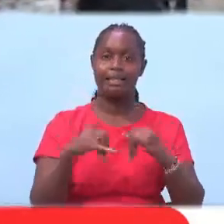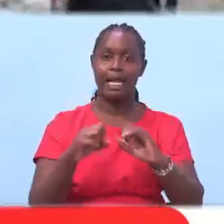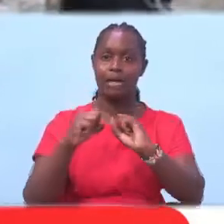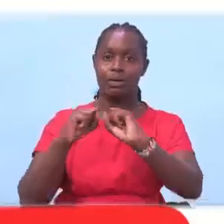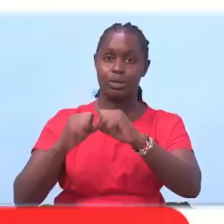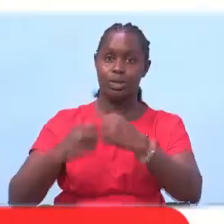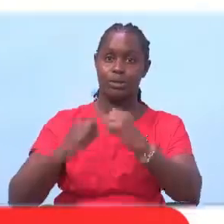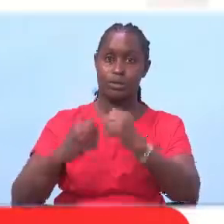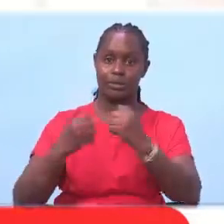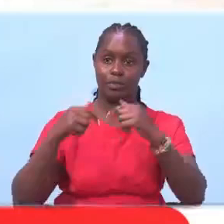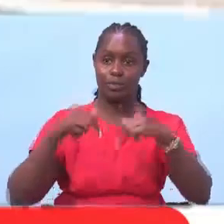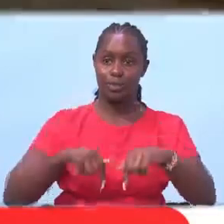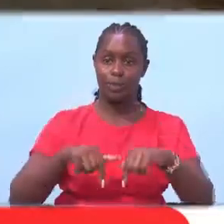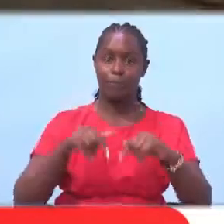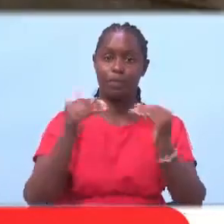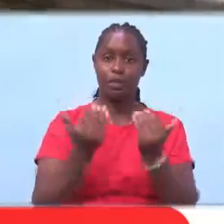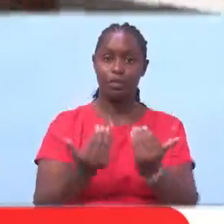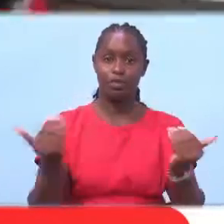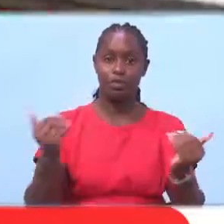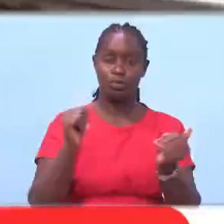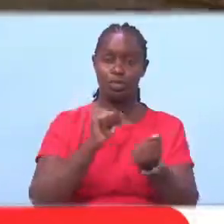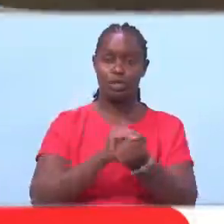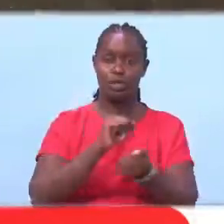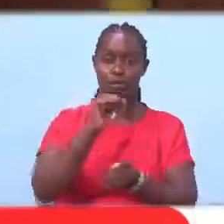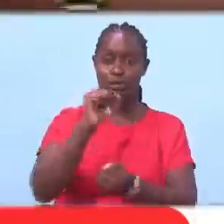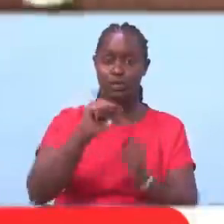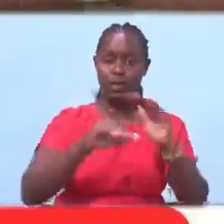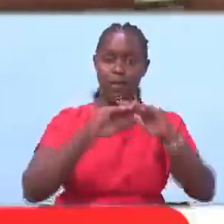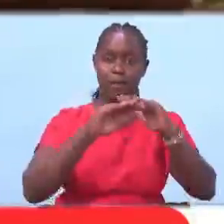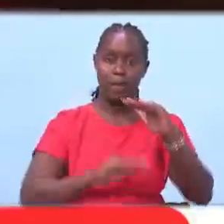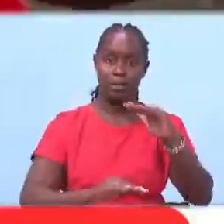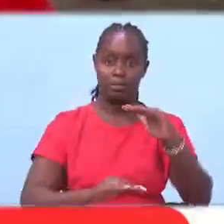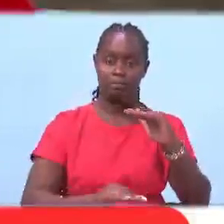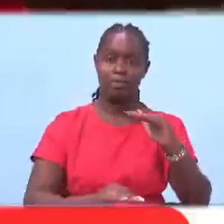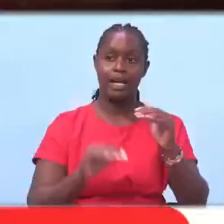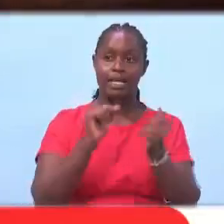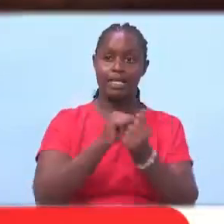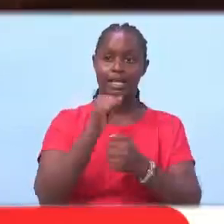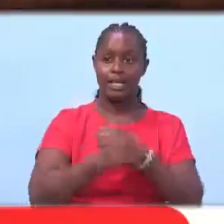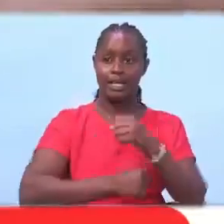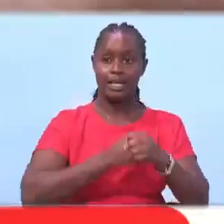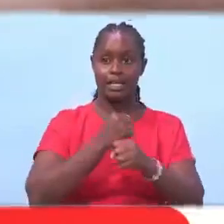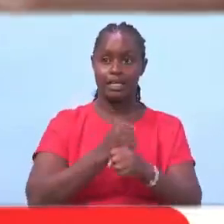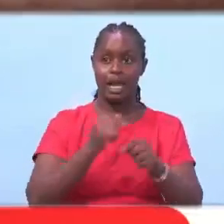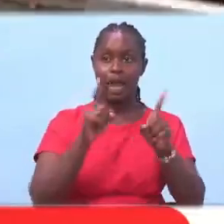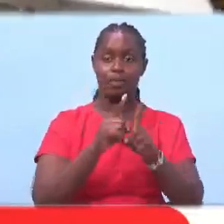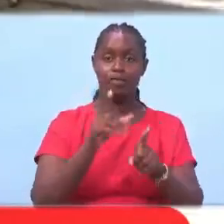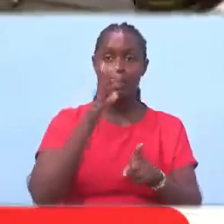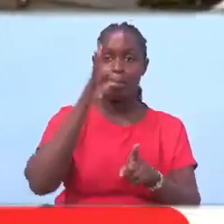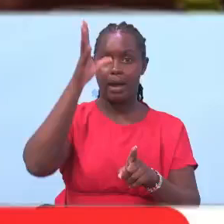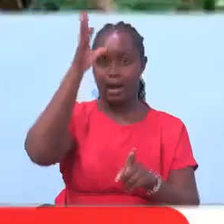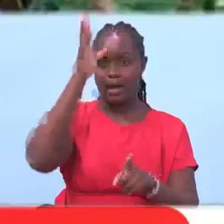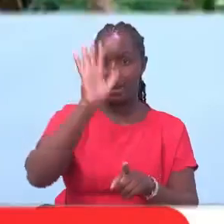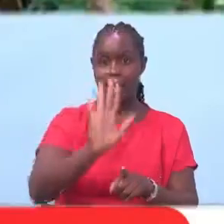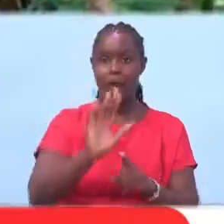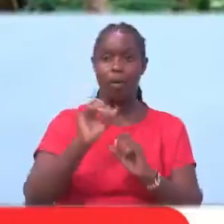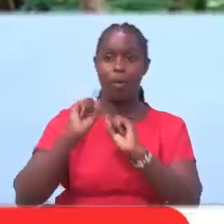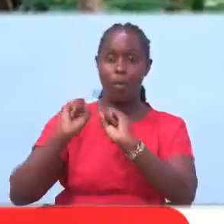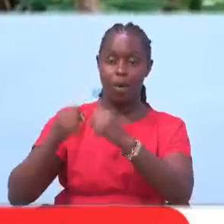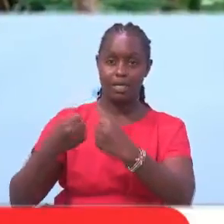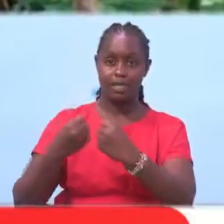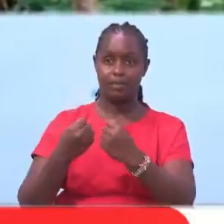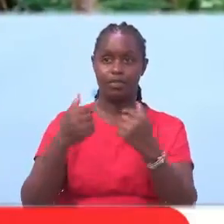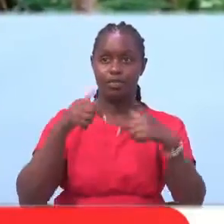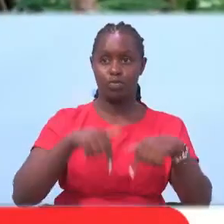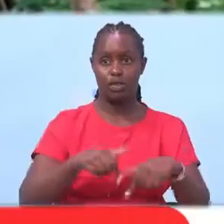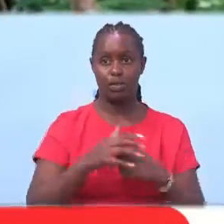leo, watoto 15 chini ya umri wa miaka 10 pamoja na wazazi wao waliokolewa. Haya ni